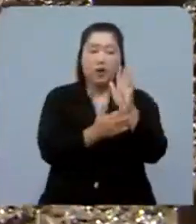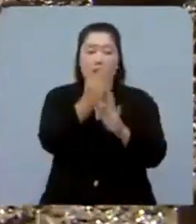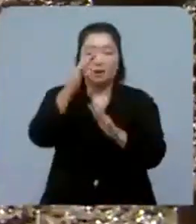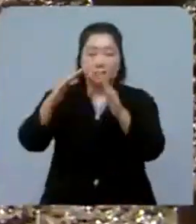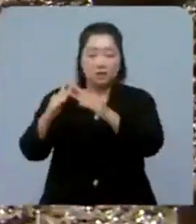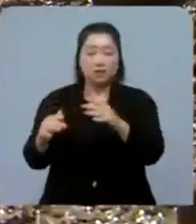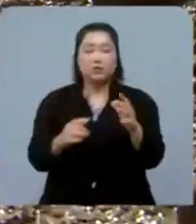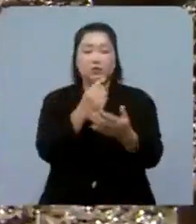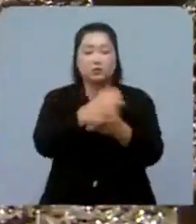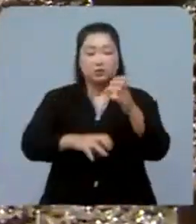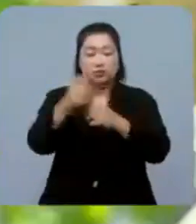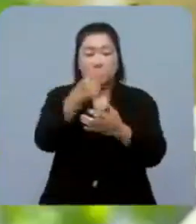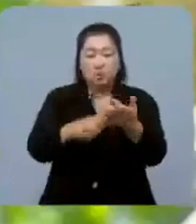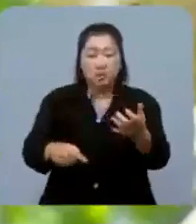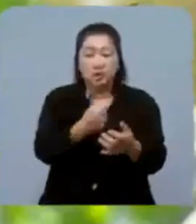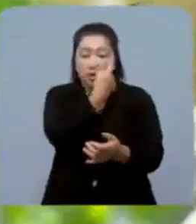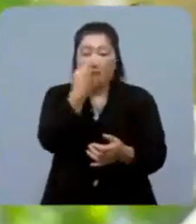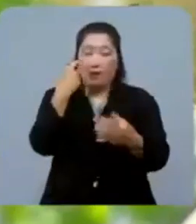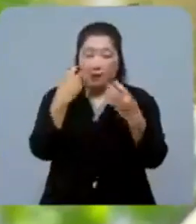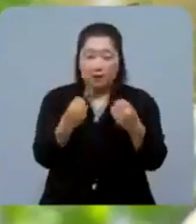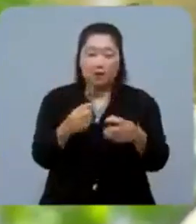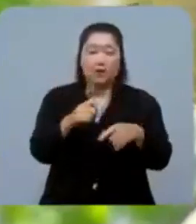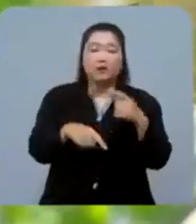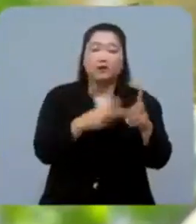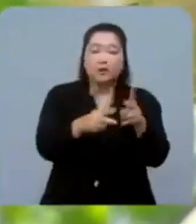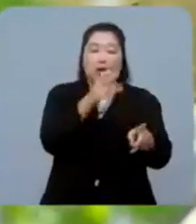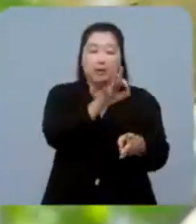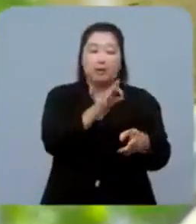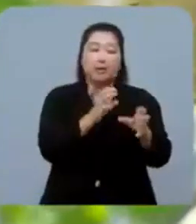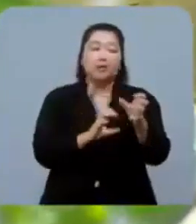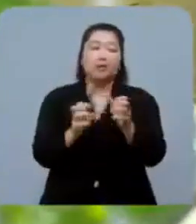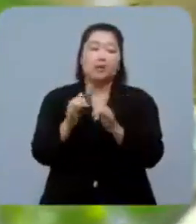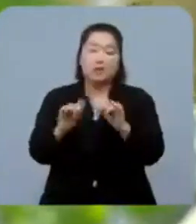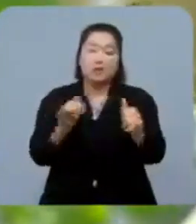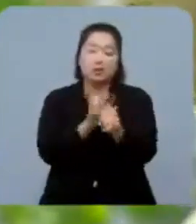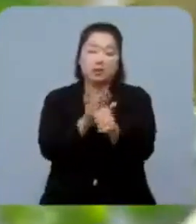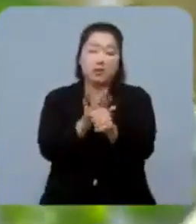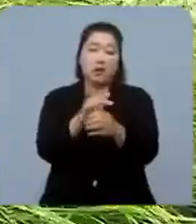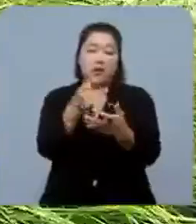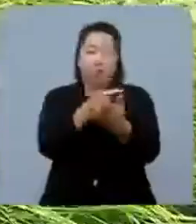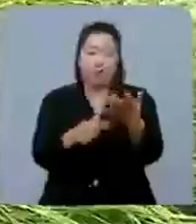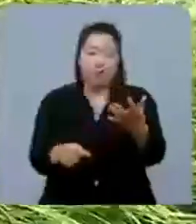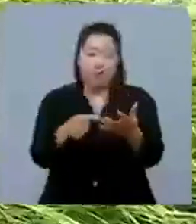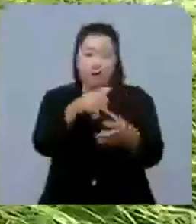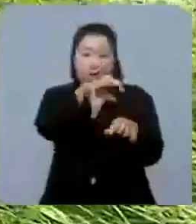추가 피해 여부를 확인한 뒤 자체 사업비와 일손을 보태 피해 농가를